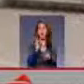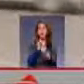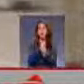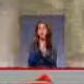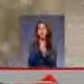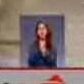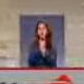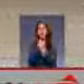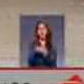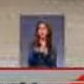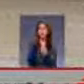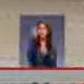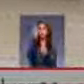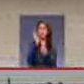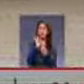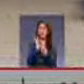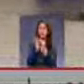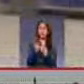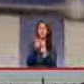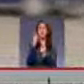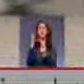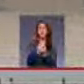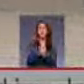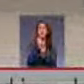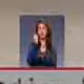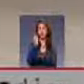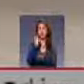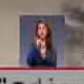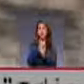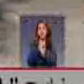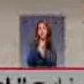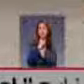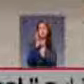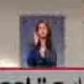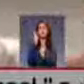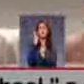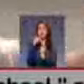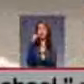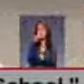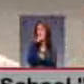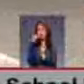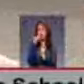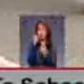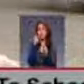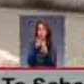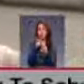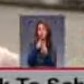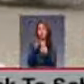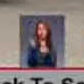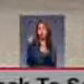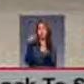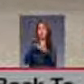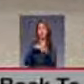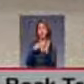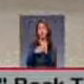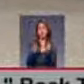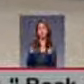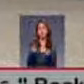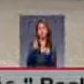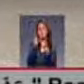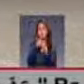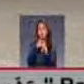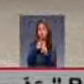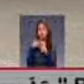ولازم يشتغلوا، عندك ما فيش اي فرص عمل خالص، عشان كده الشباب تلاقي عندك اللي بيشم مثلا، واللي يروح مثلا يجيب مخدرات